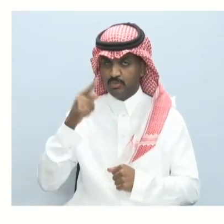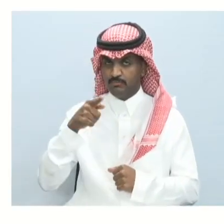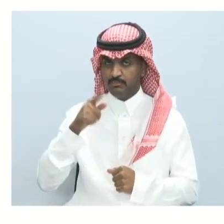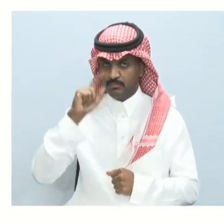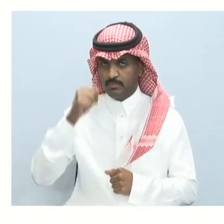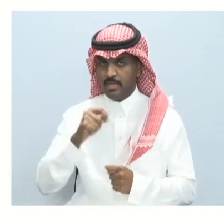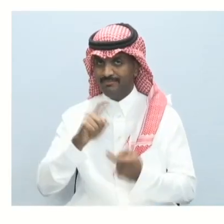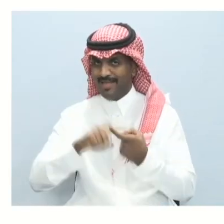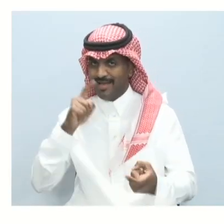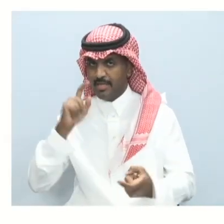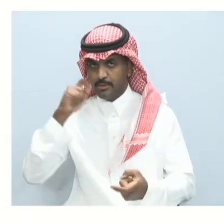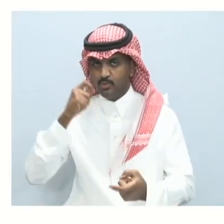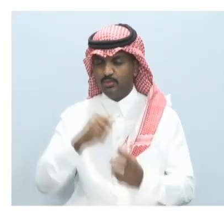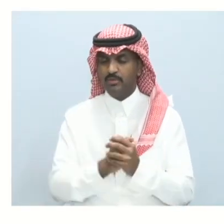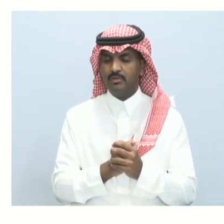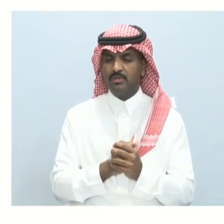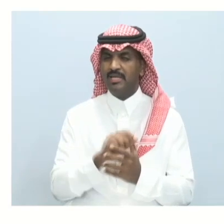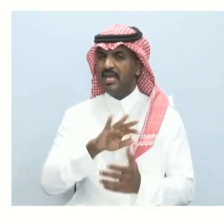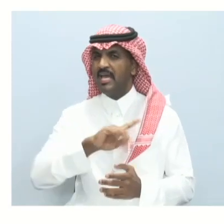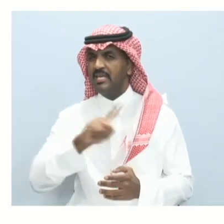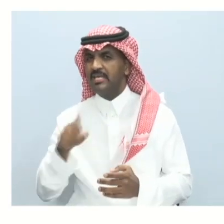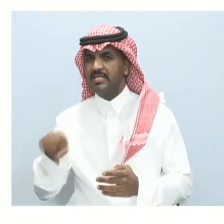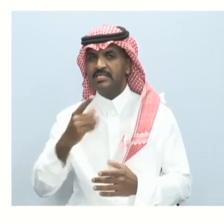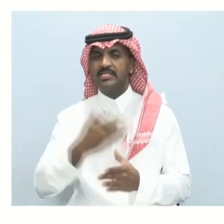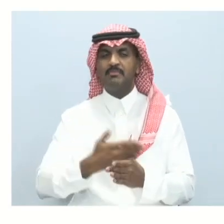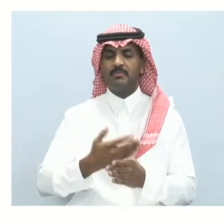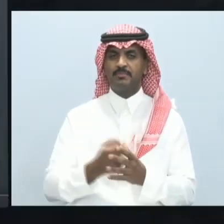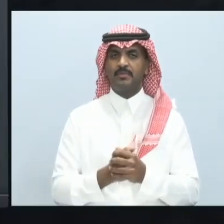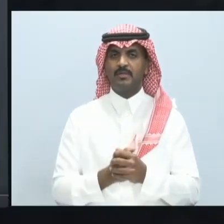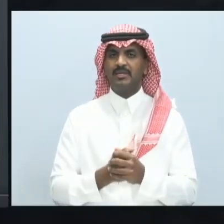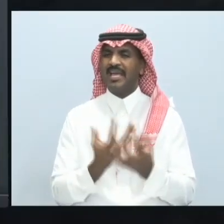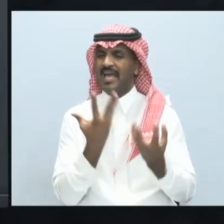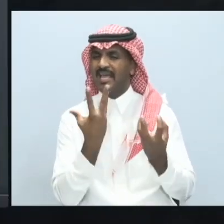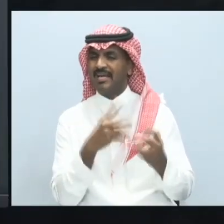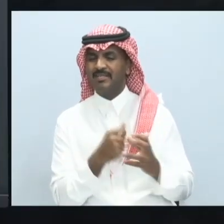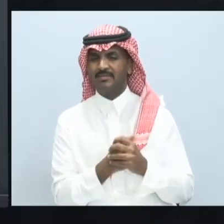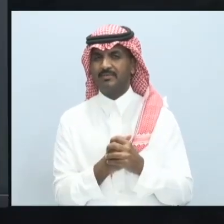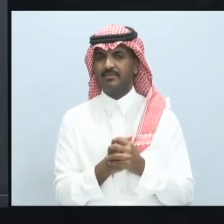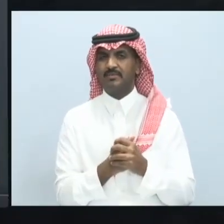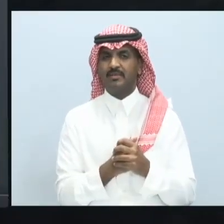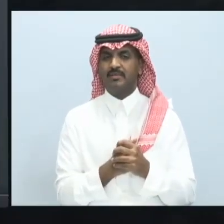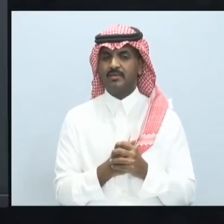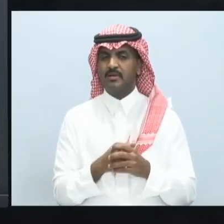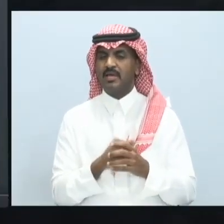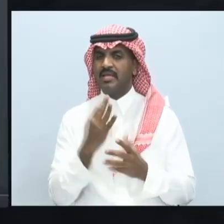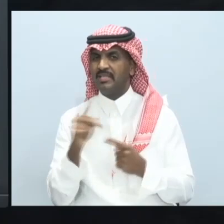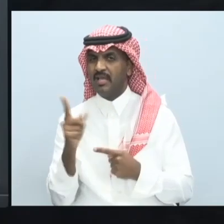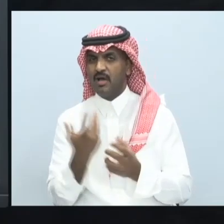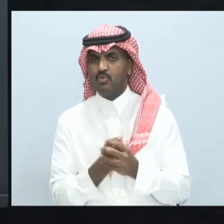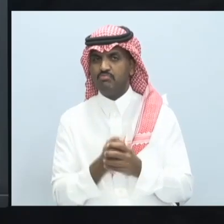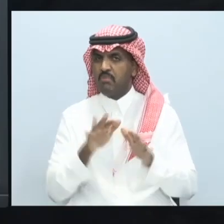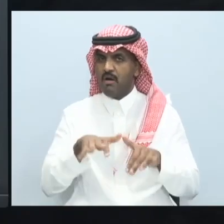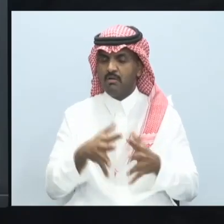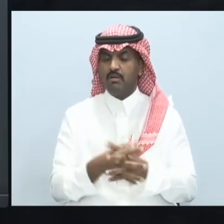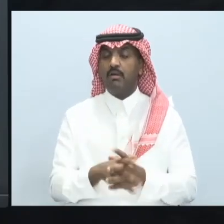تخلع زوجها لاي سبب من الاسباب لكراهيته كراهيتها له ونحو ذلك